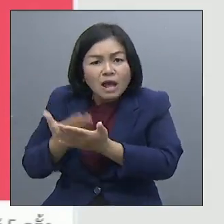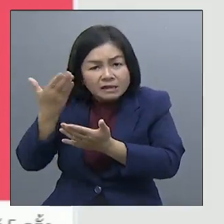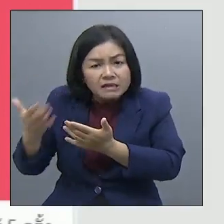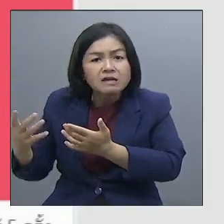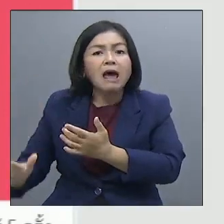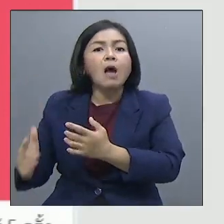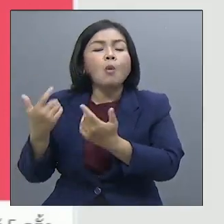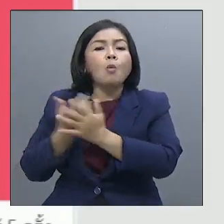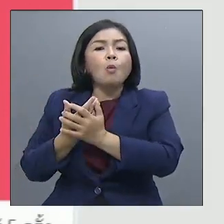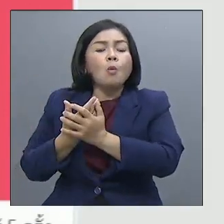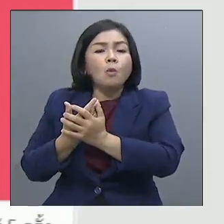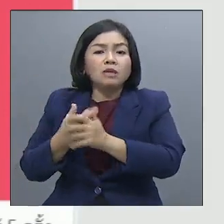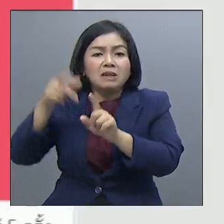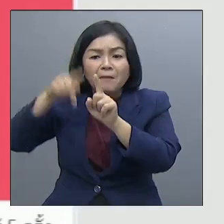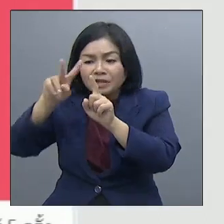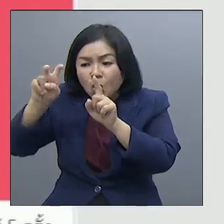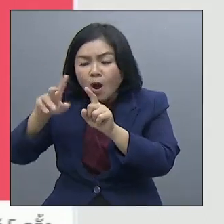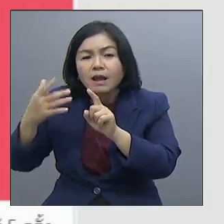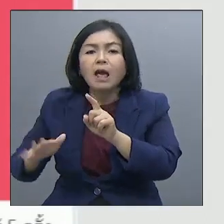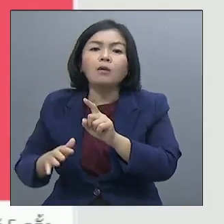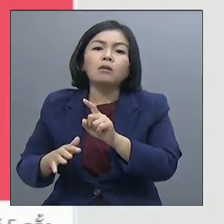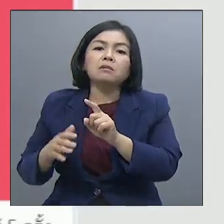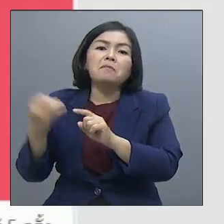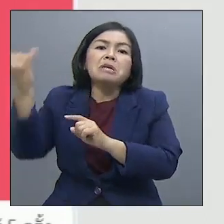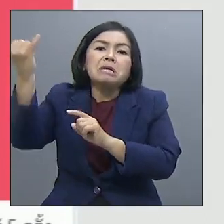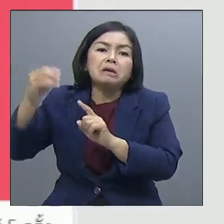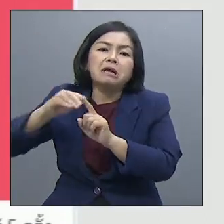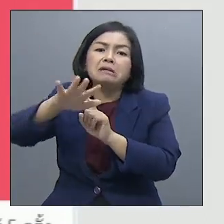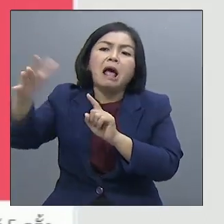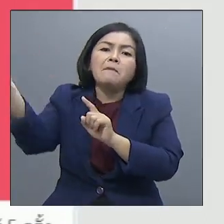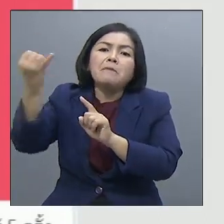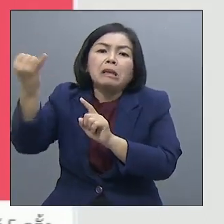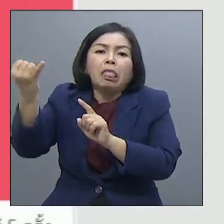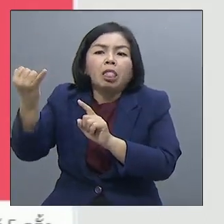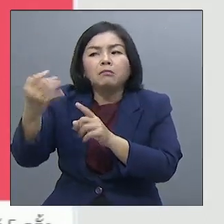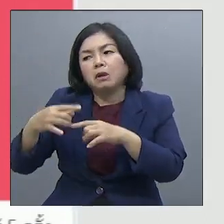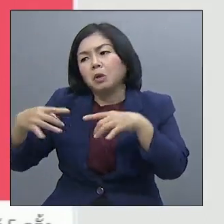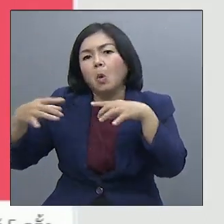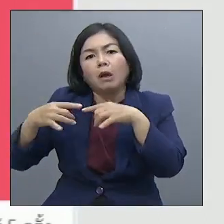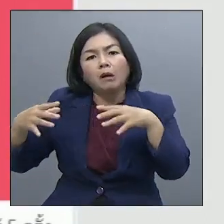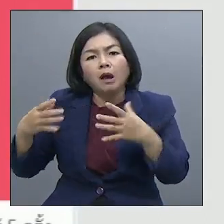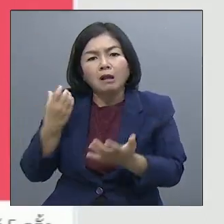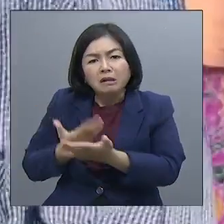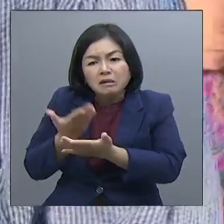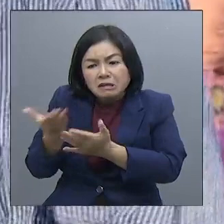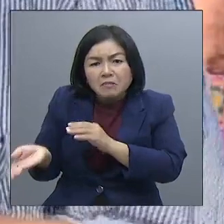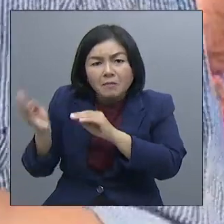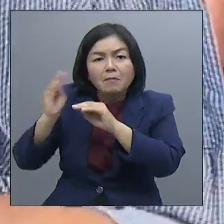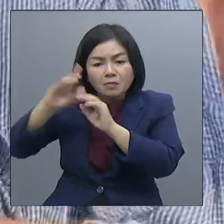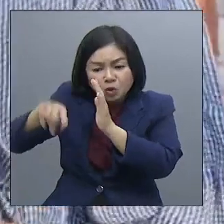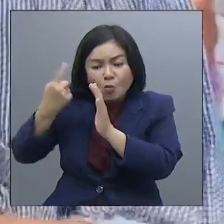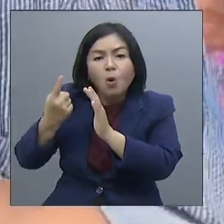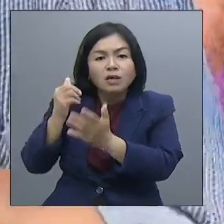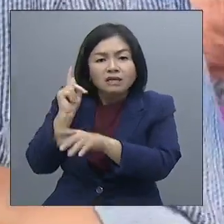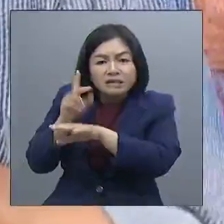งเดือนละกว่า 1,200 บาทแต่คุณภาพเหมือนจะไม่ไปกับราคาค่ะ เสียรายได้ค่ะ